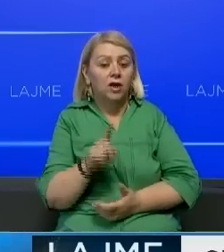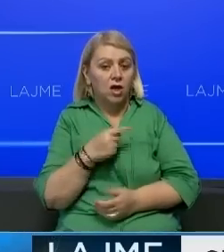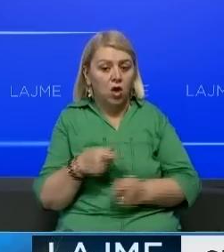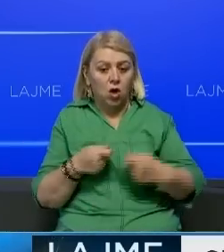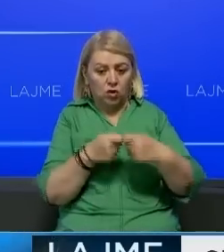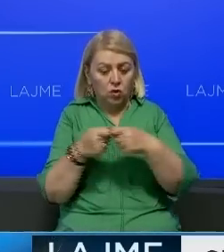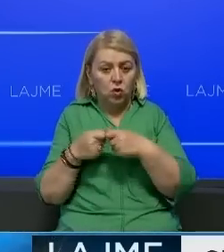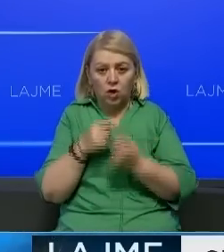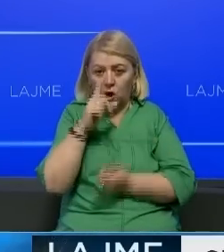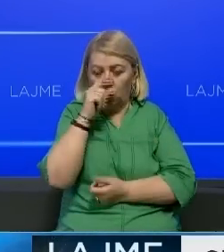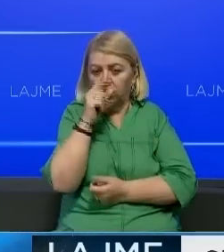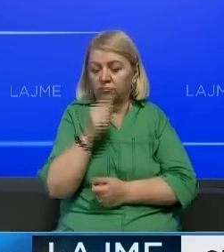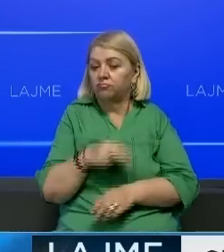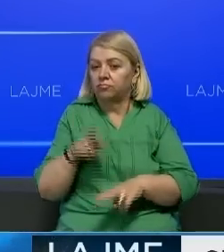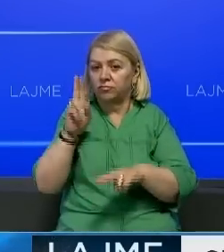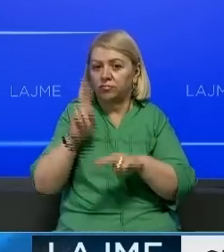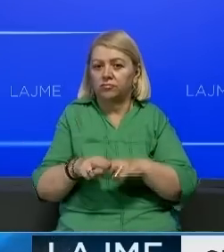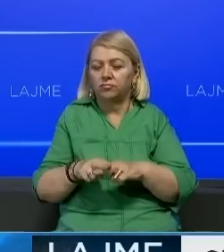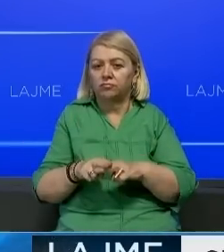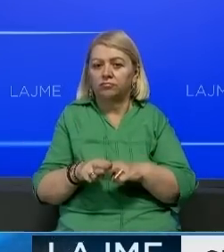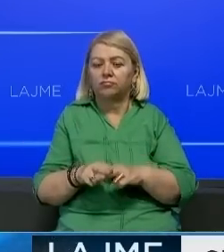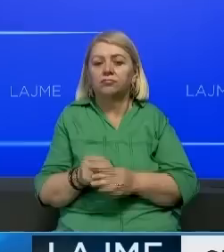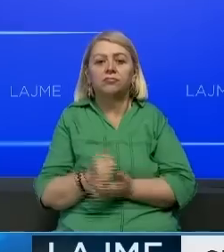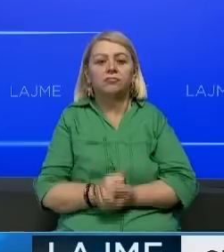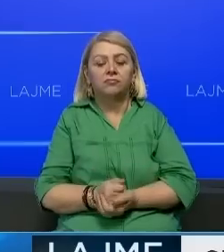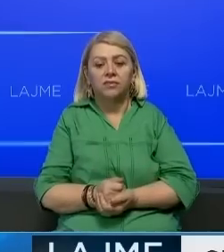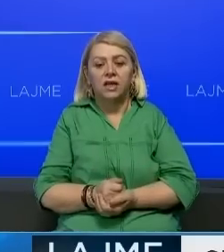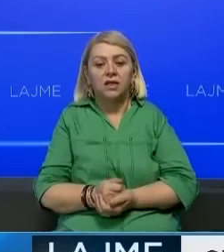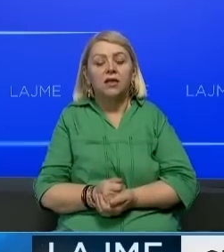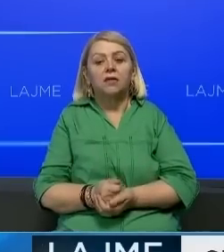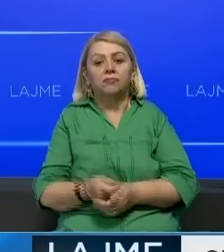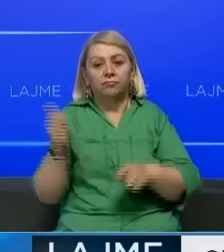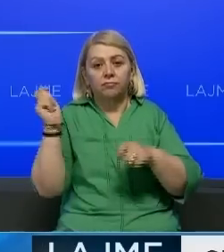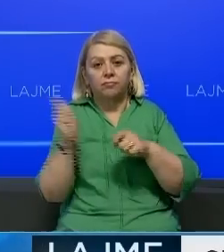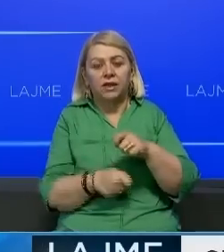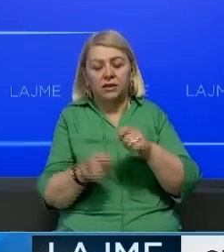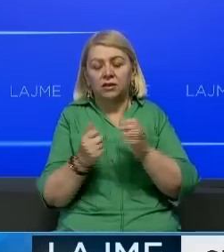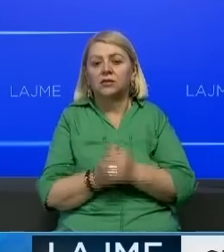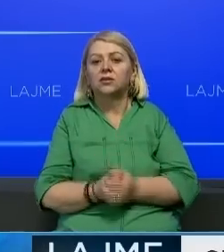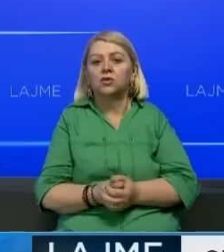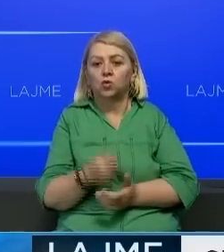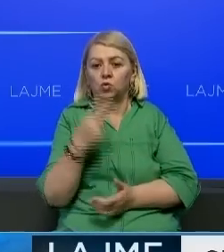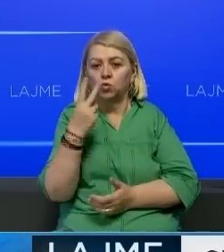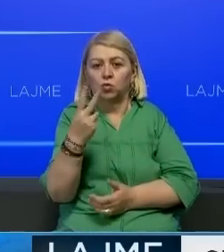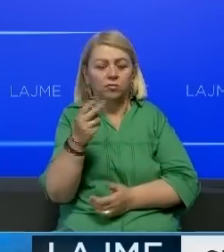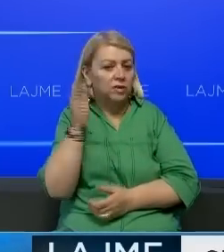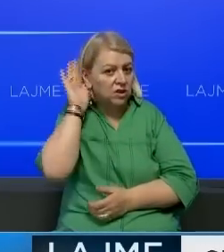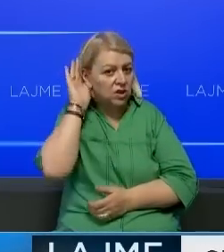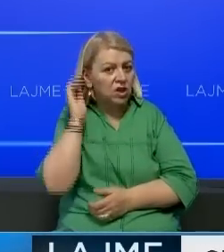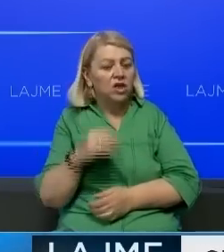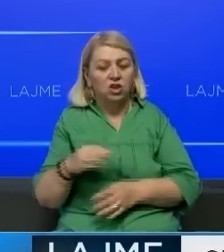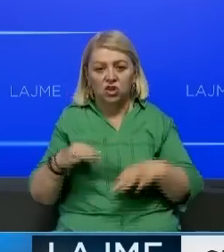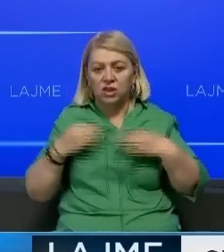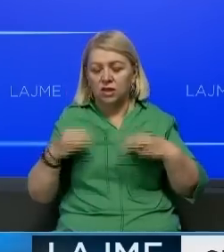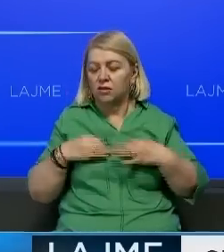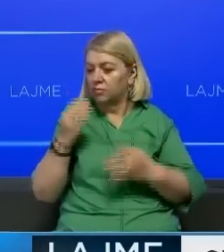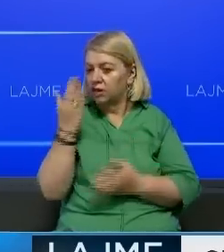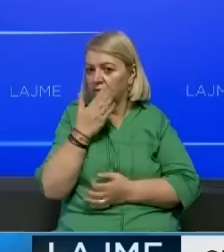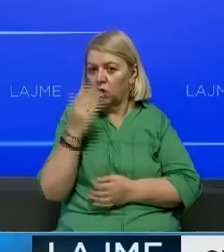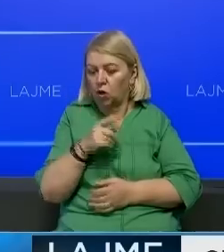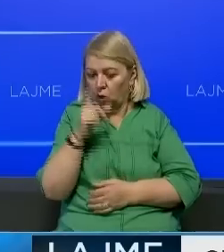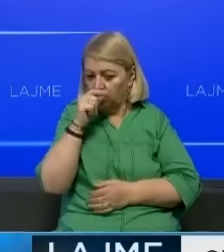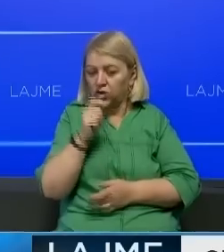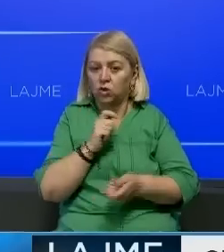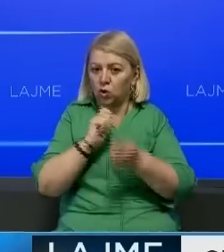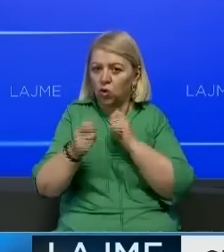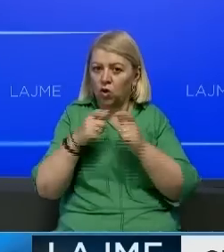Asociacioni i Komunave ka vendosur të padisë dy ministri të arsimit dhe të shëndetësisë, pasi sipas tyre, komunat obligohen të zbatojnë